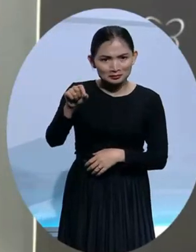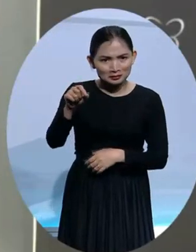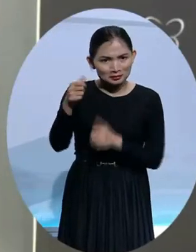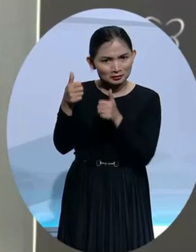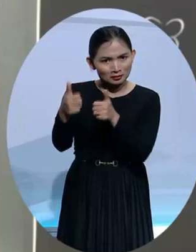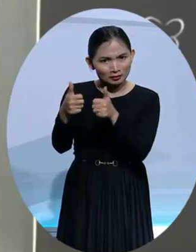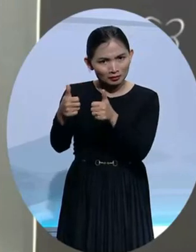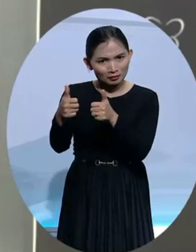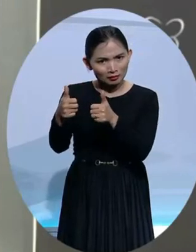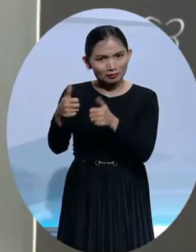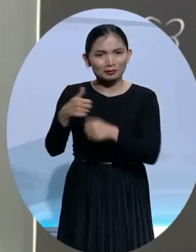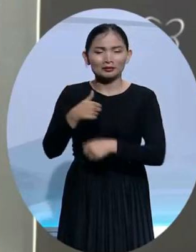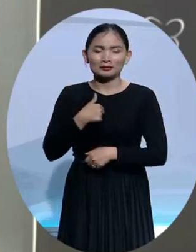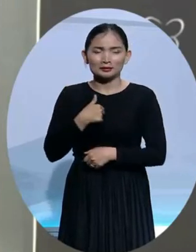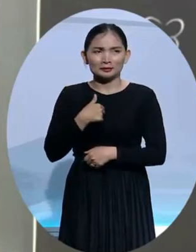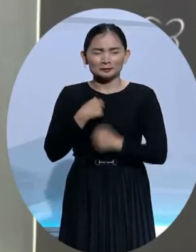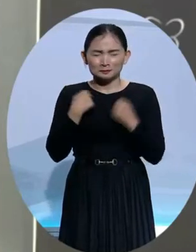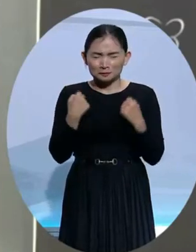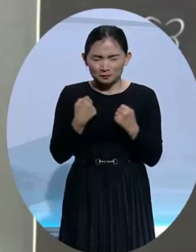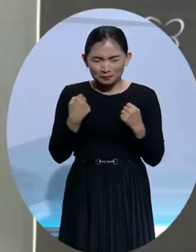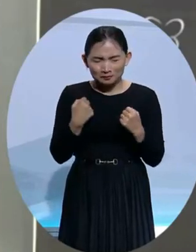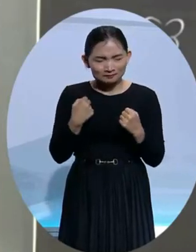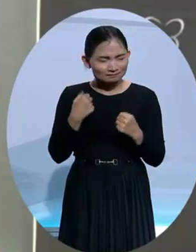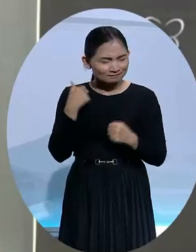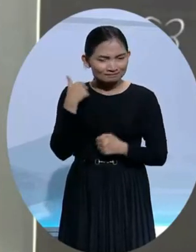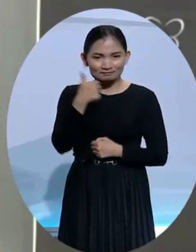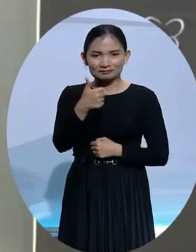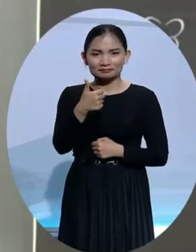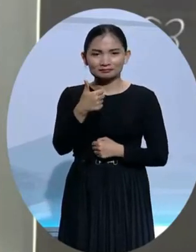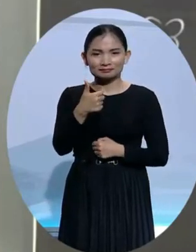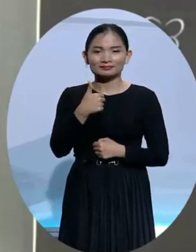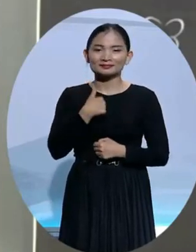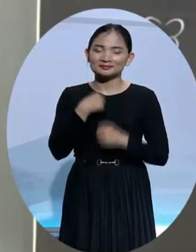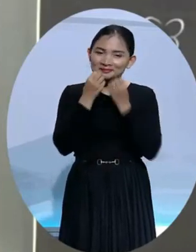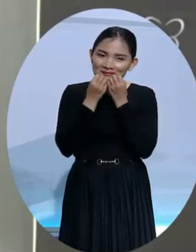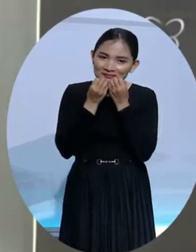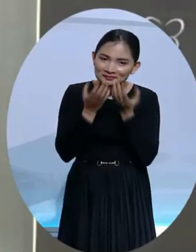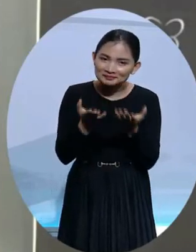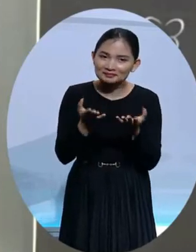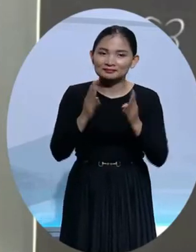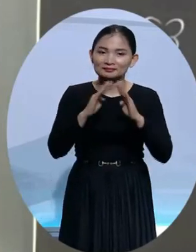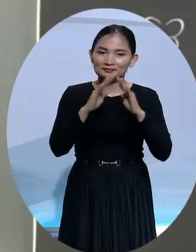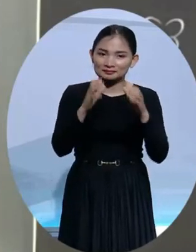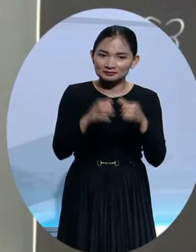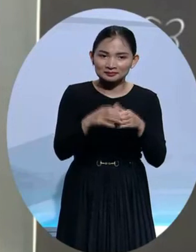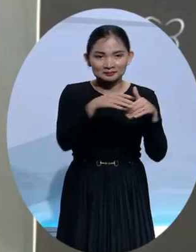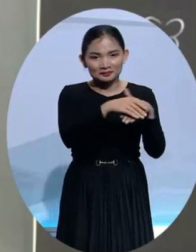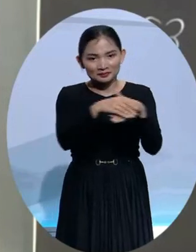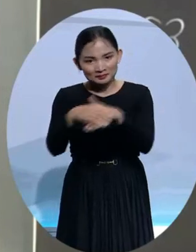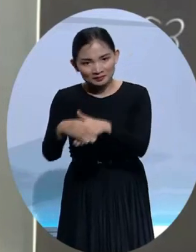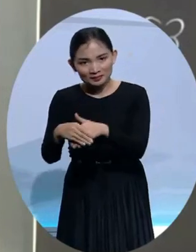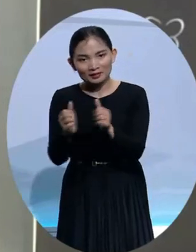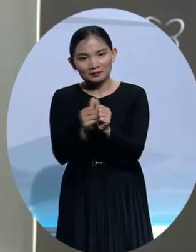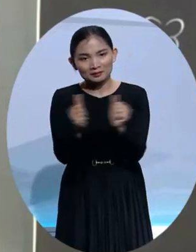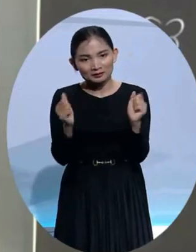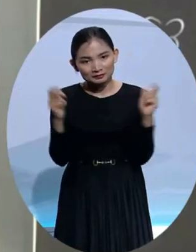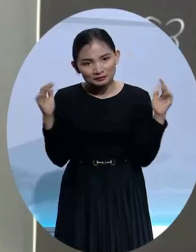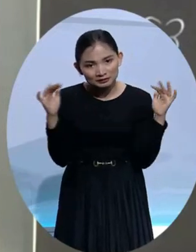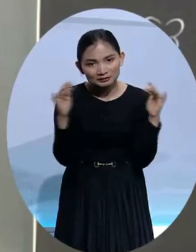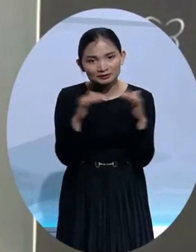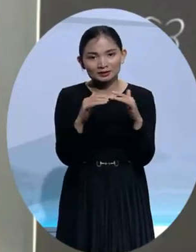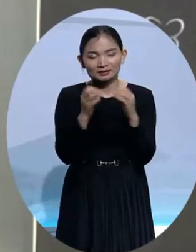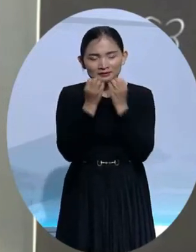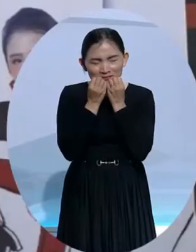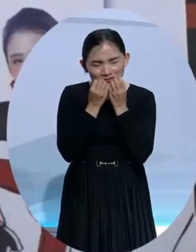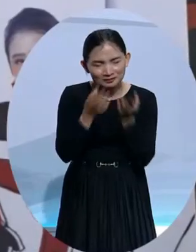phần thi của mình tốt nhất. Và đây con cũng xin cảm ơn gia đình, bạn bè, ban tổ chức và quý vị khán giả đã luôn theo